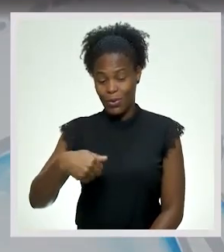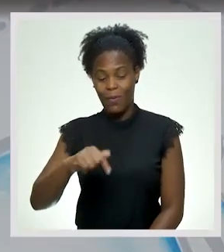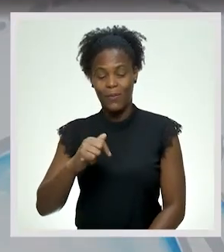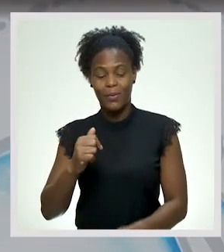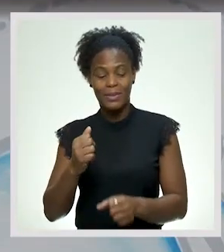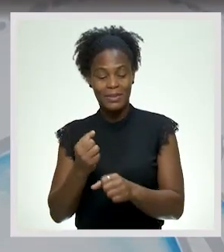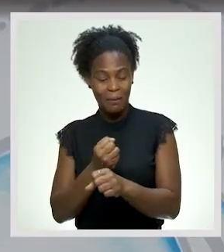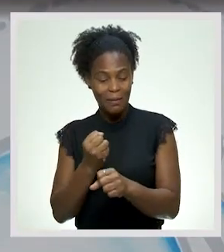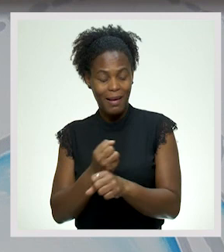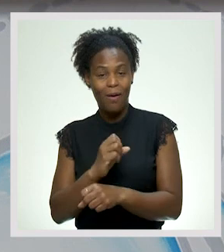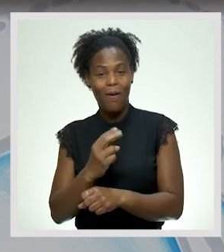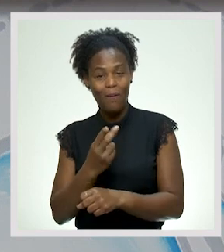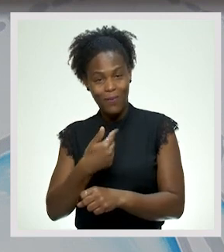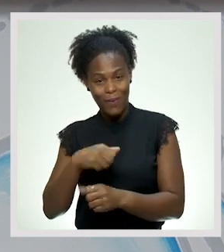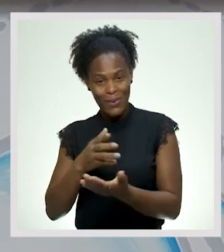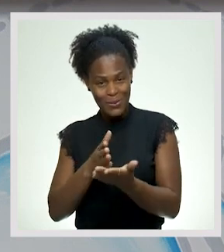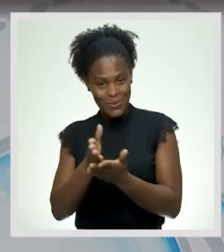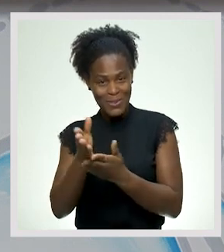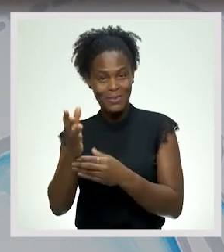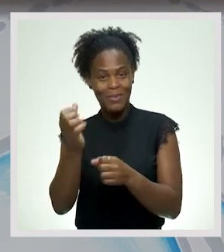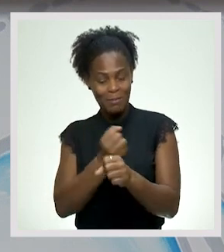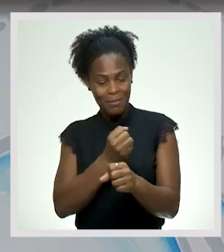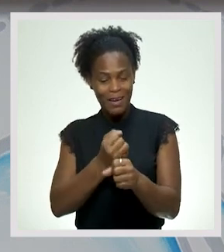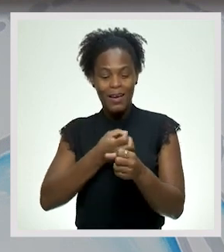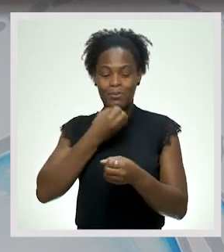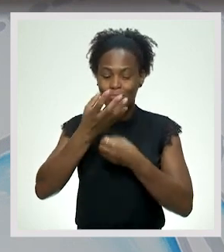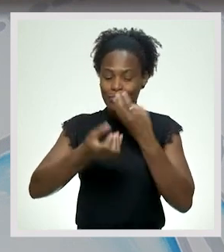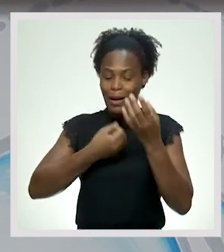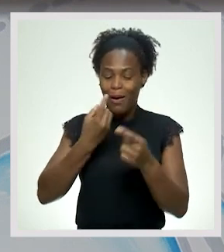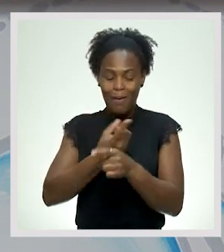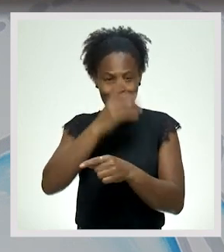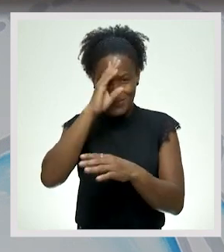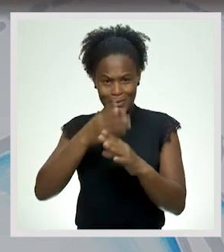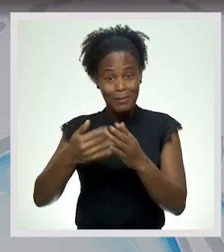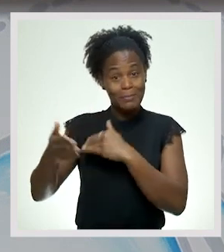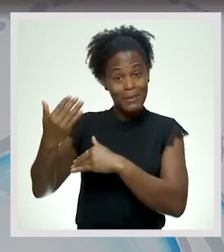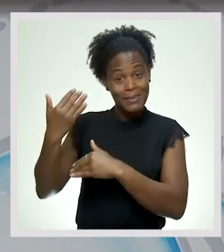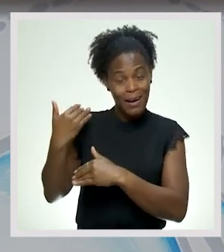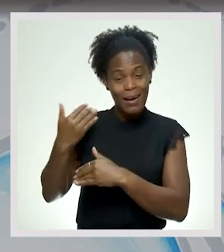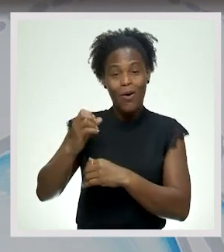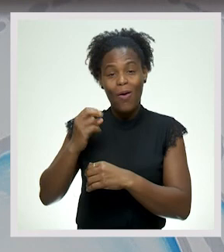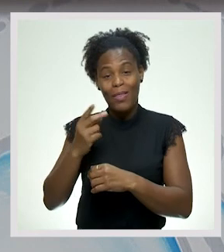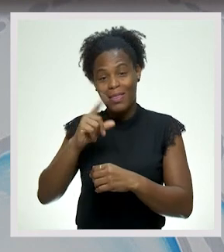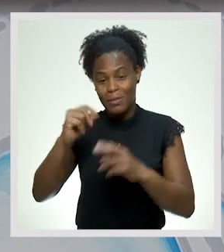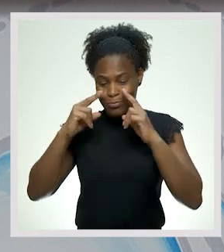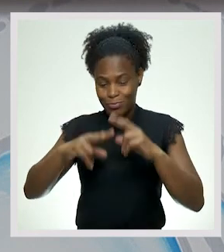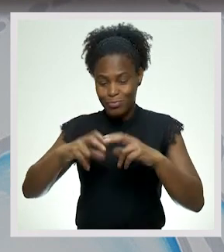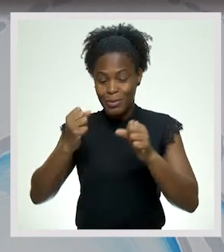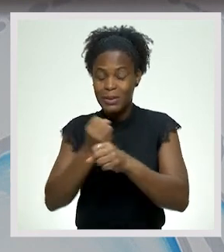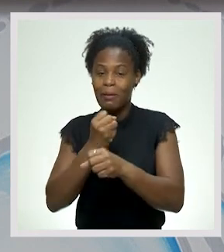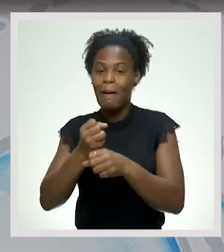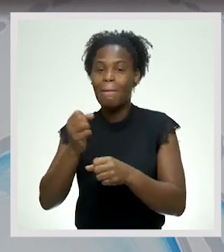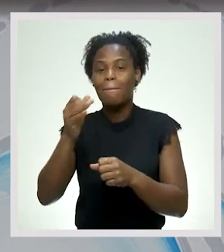Aujourd'hui, on a travaillé, ou alors on a continué à travailler, raconter un fait passé, et on a découvert,